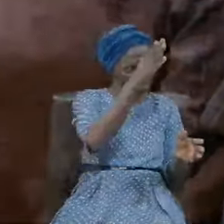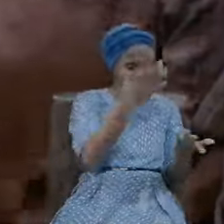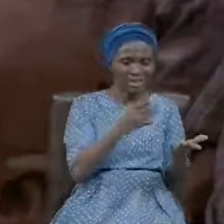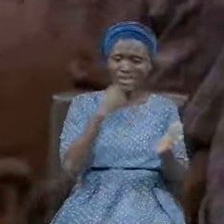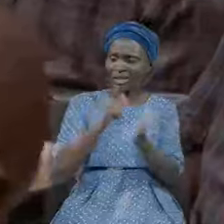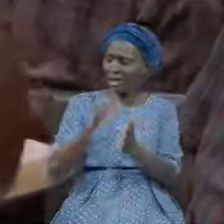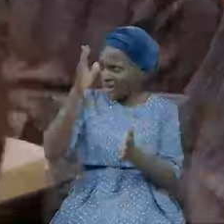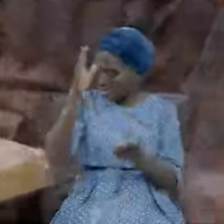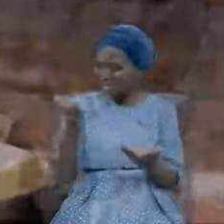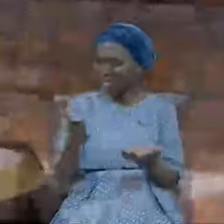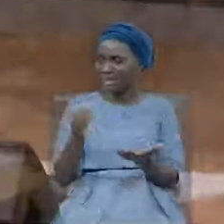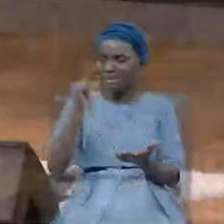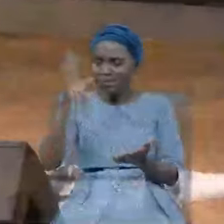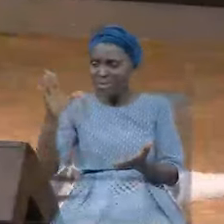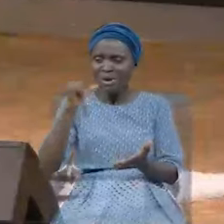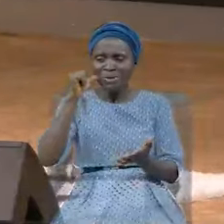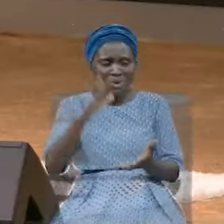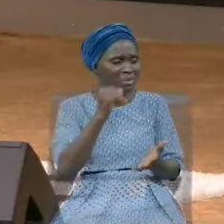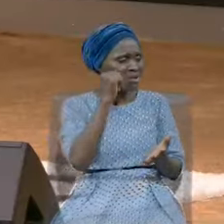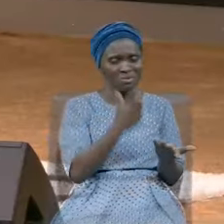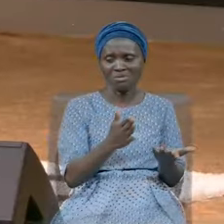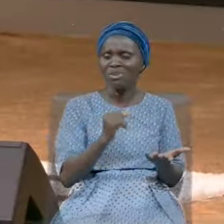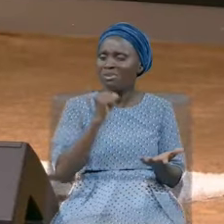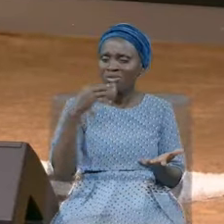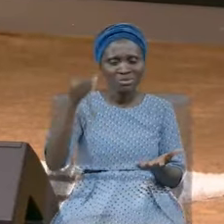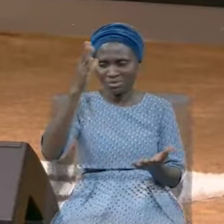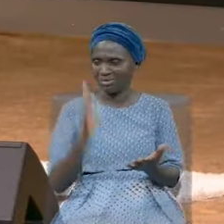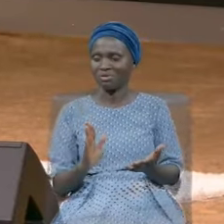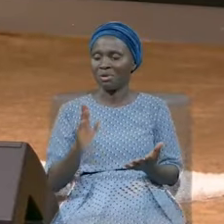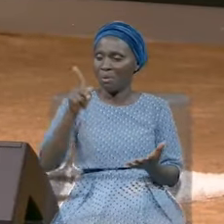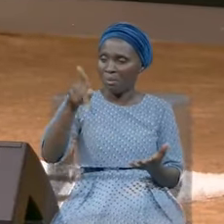maman, papa, la polygamie,